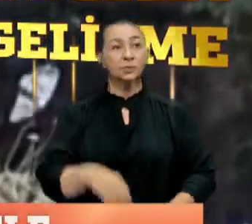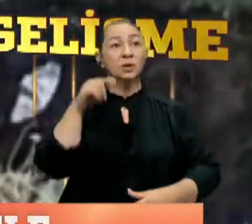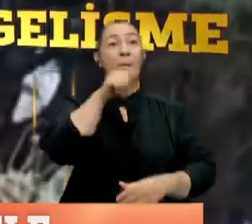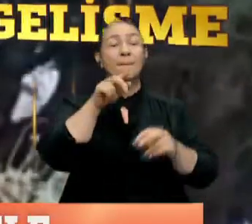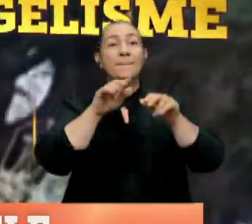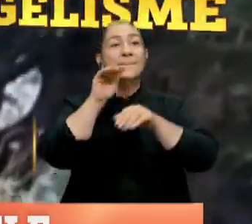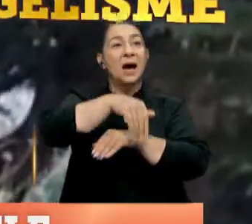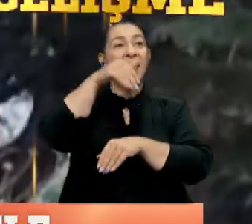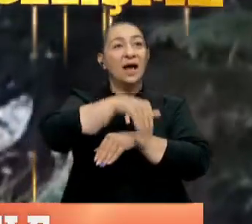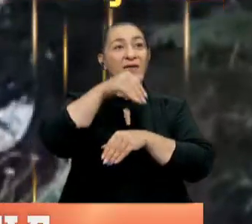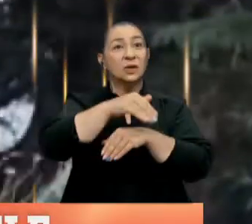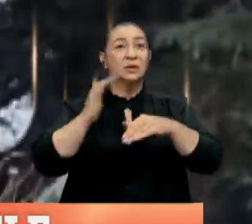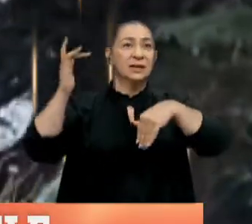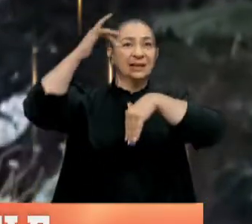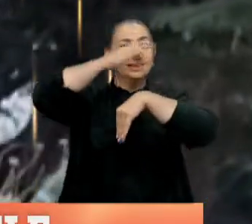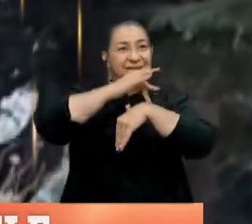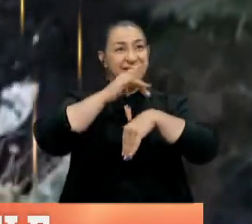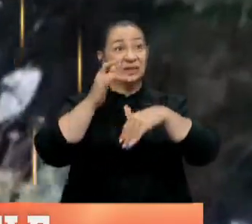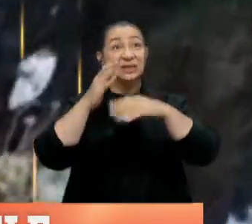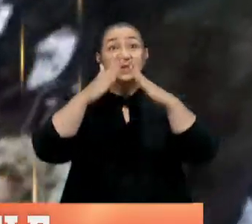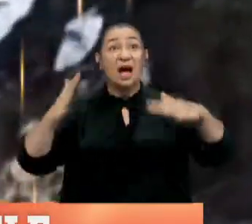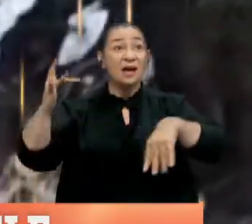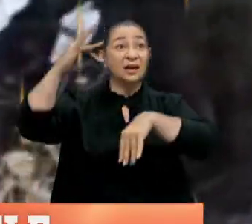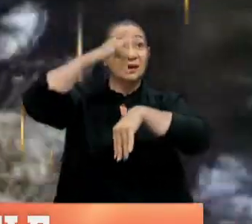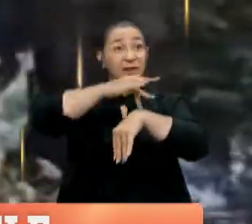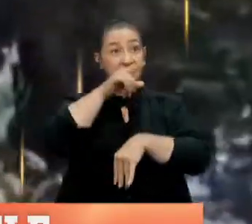Burası Maravgat Seyir Terası'nın üst tarafındaki zirve.